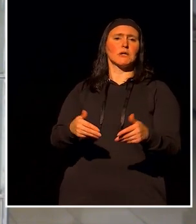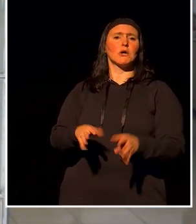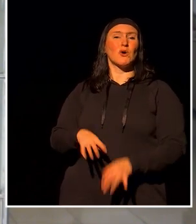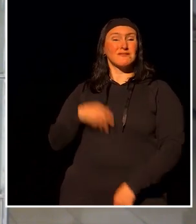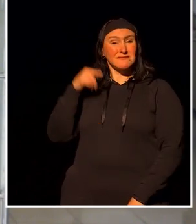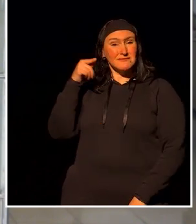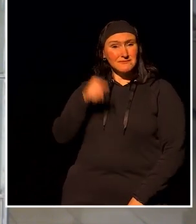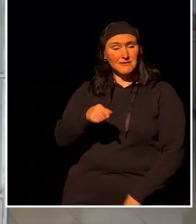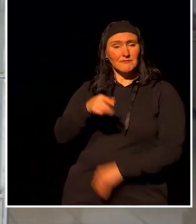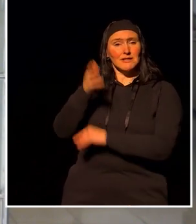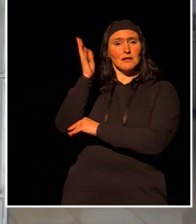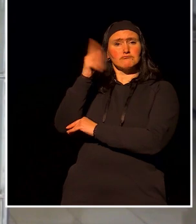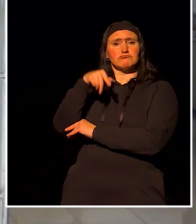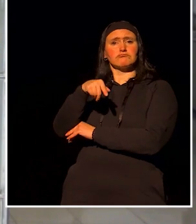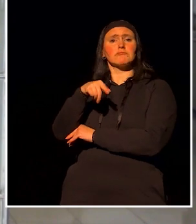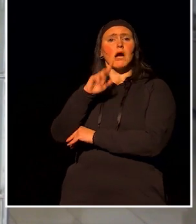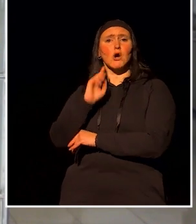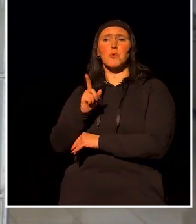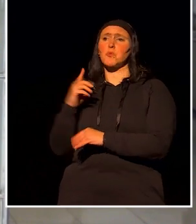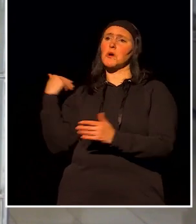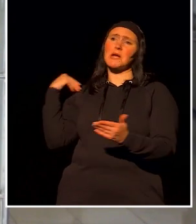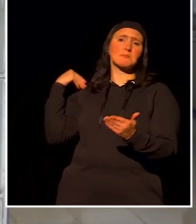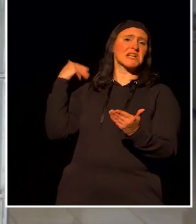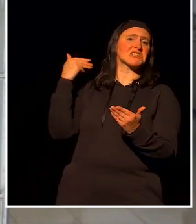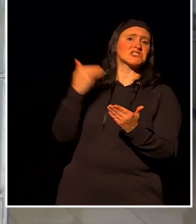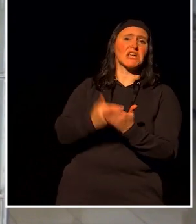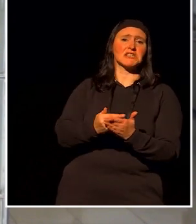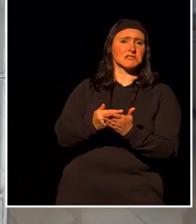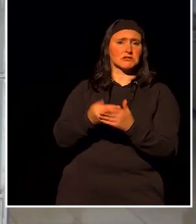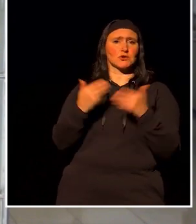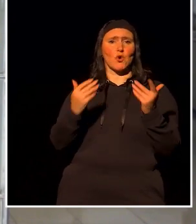über Kampfbereitschaft und